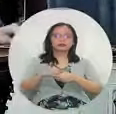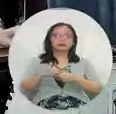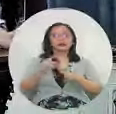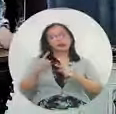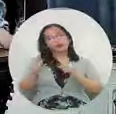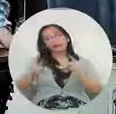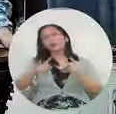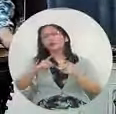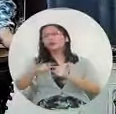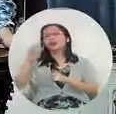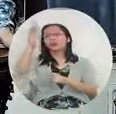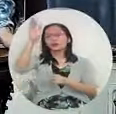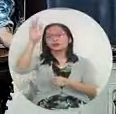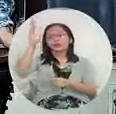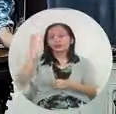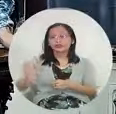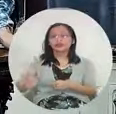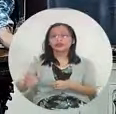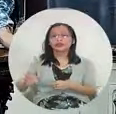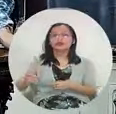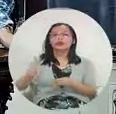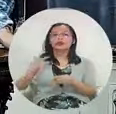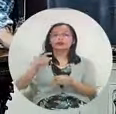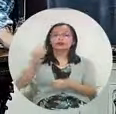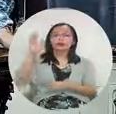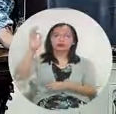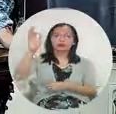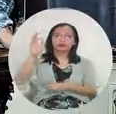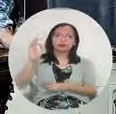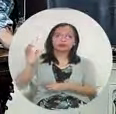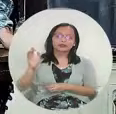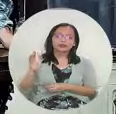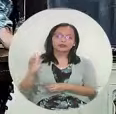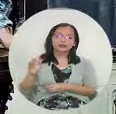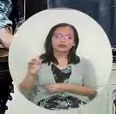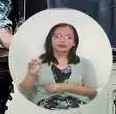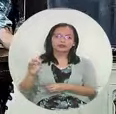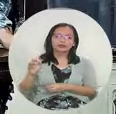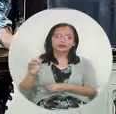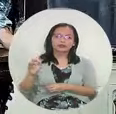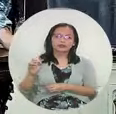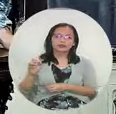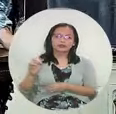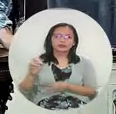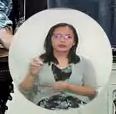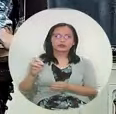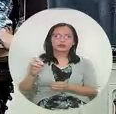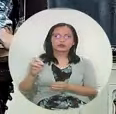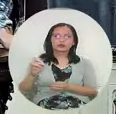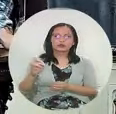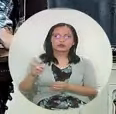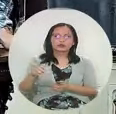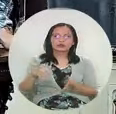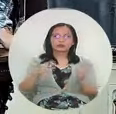Kana mag-preach me diri o kanang nang against drinking, that is profitable for you.